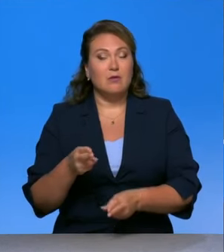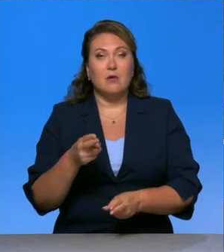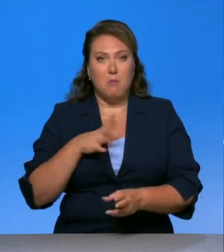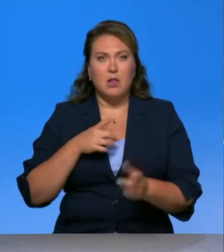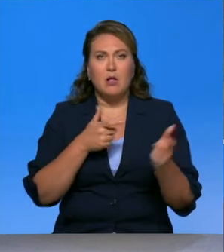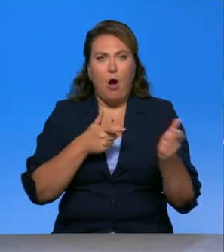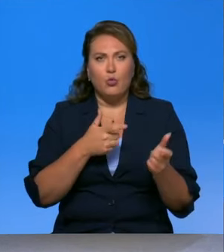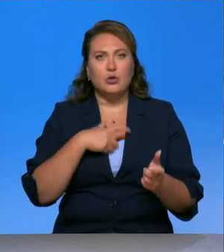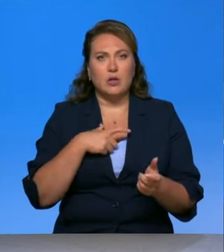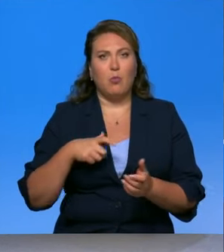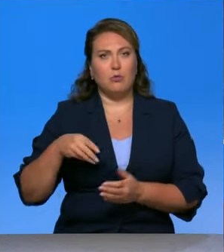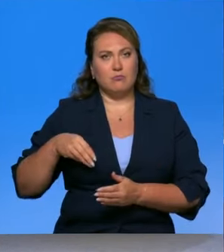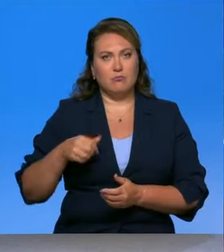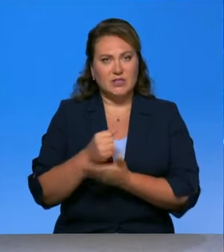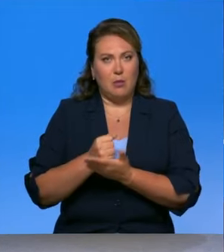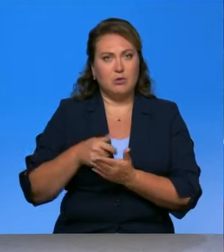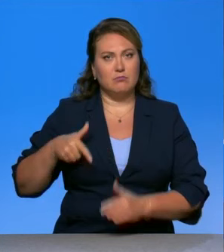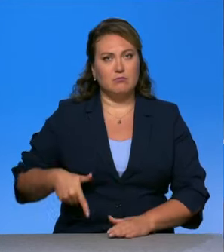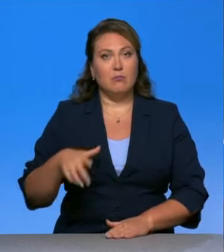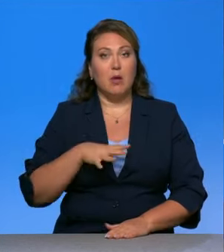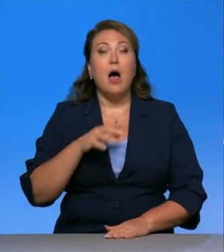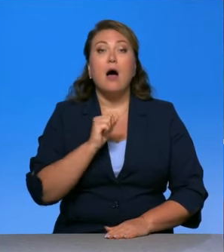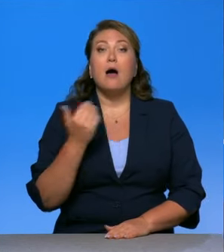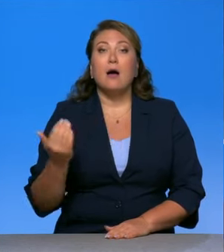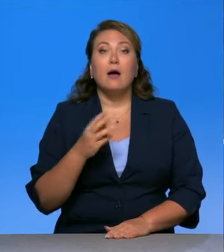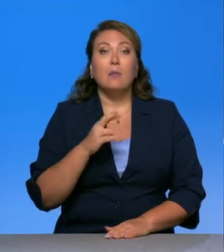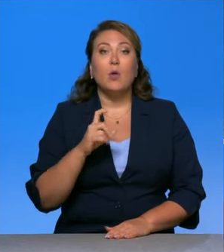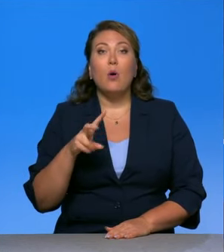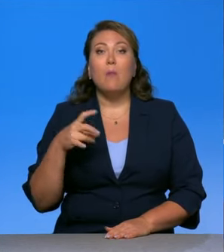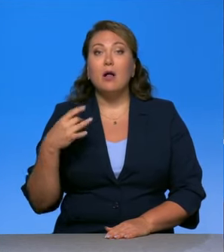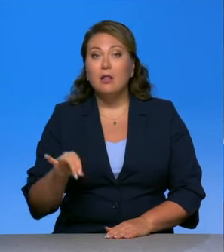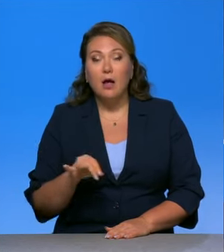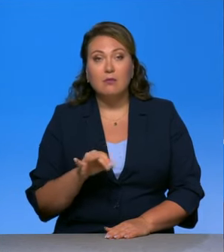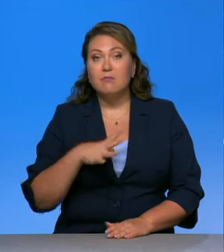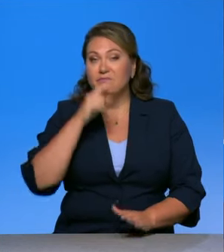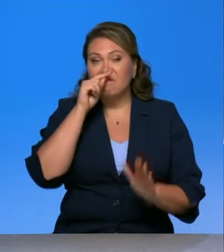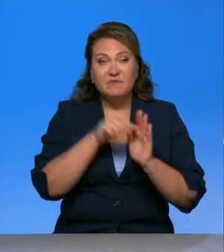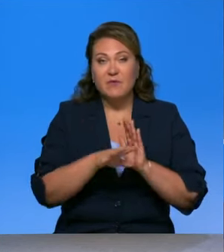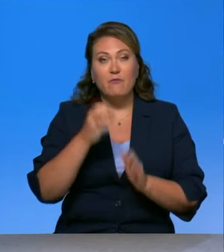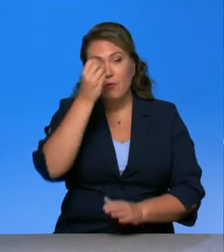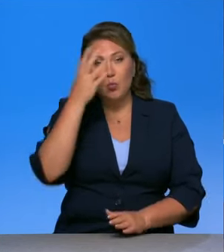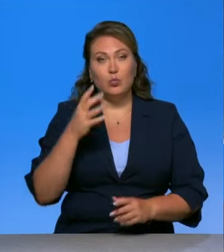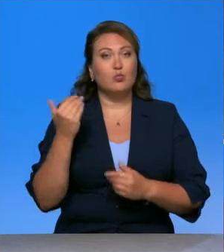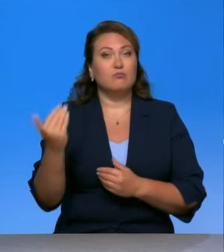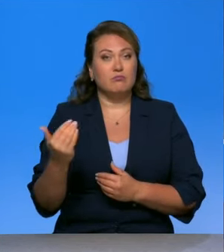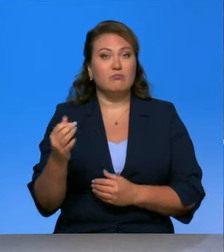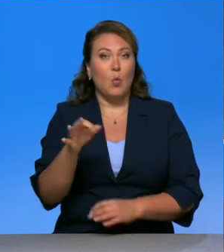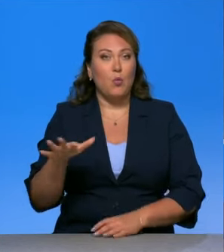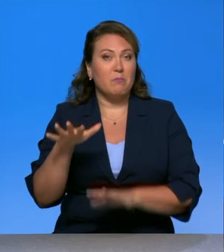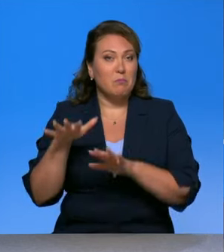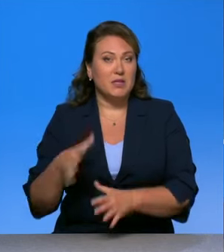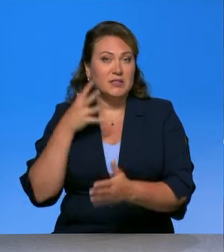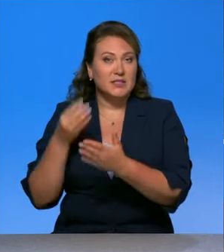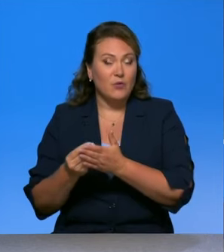человек, который умеет и наладить контакт, не вторгаясь, описать культуру, сохранить ее для нас. И я вам должен